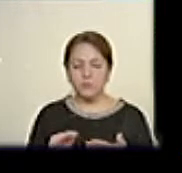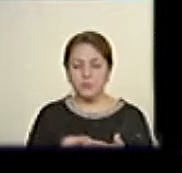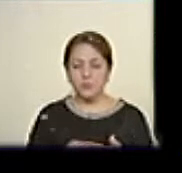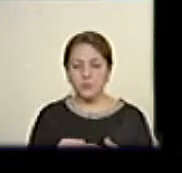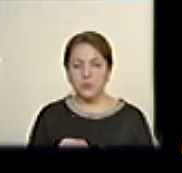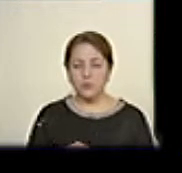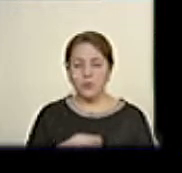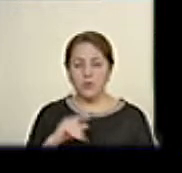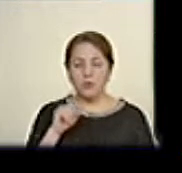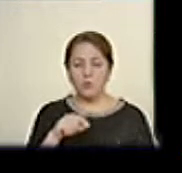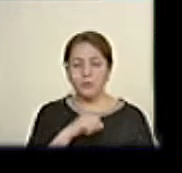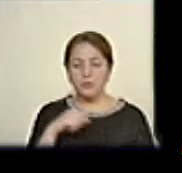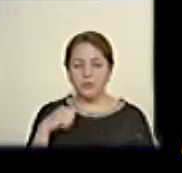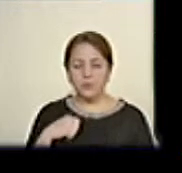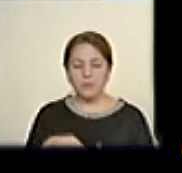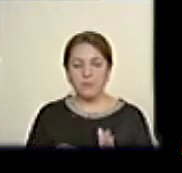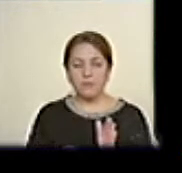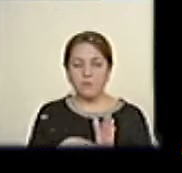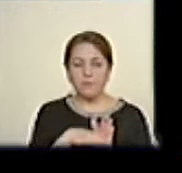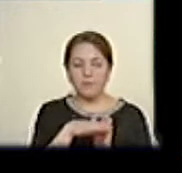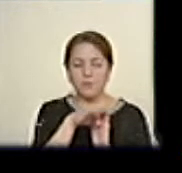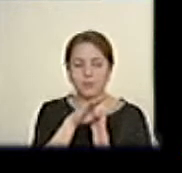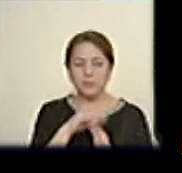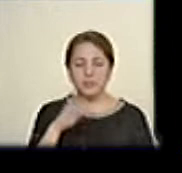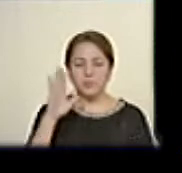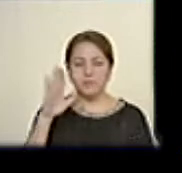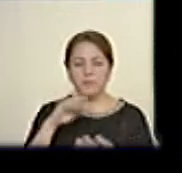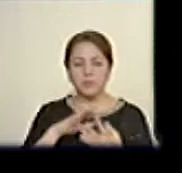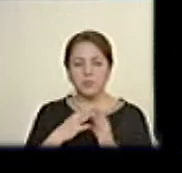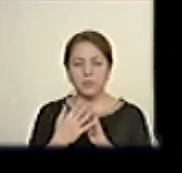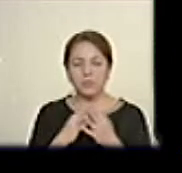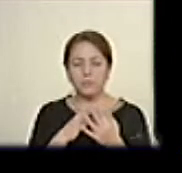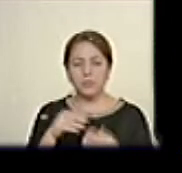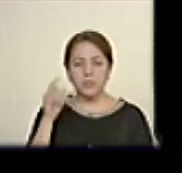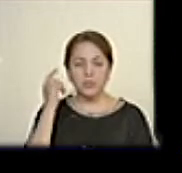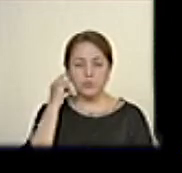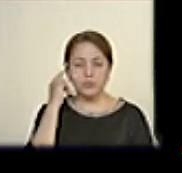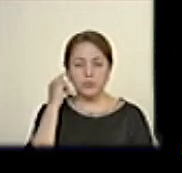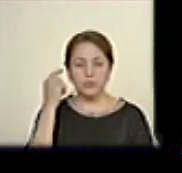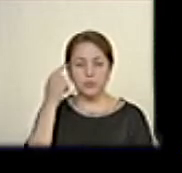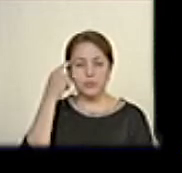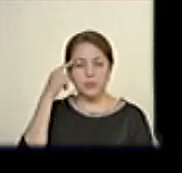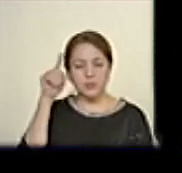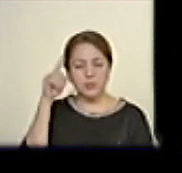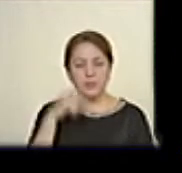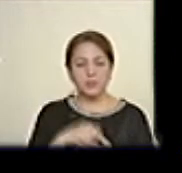и слушал сказки, прибаутки, загадки, в которых